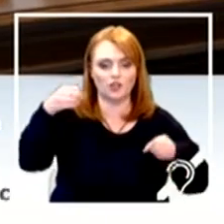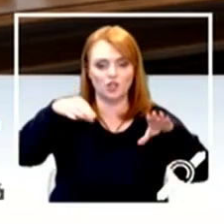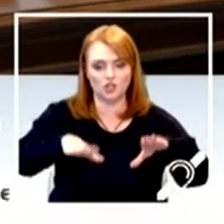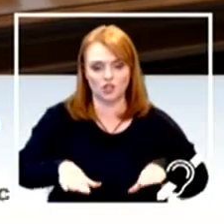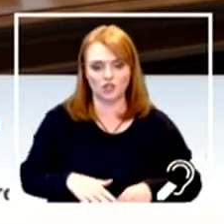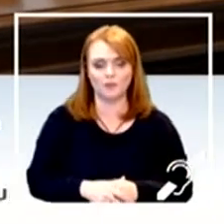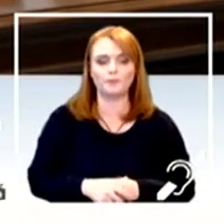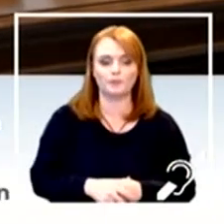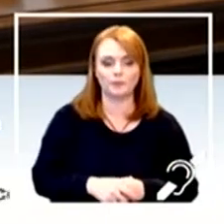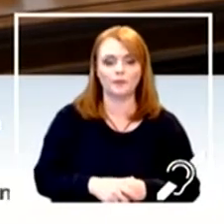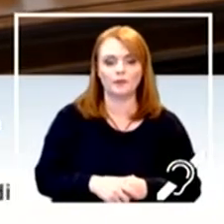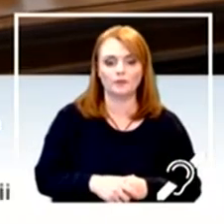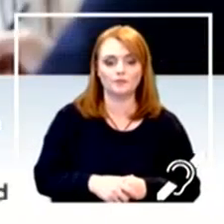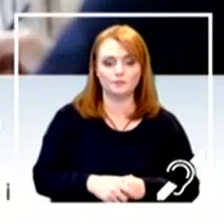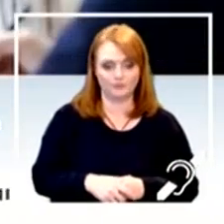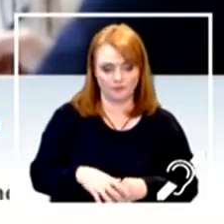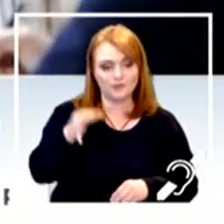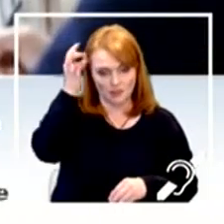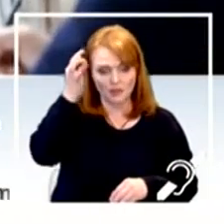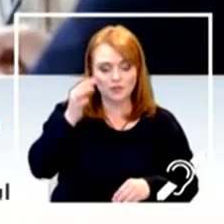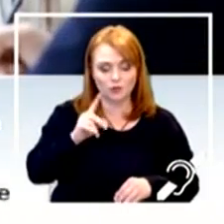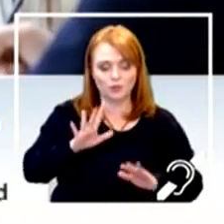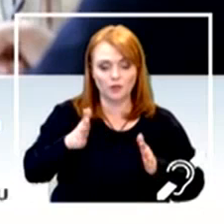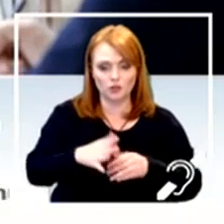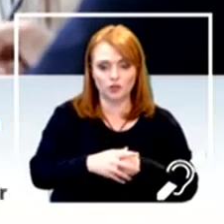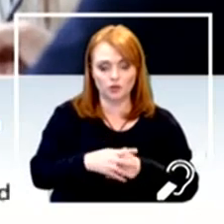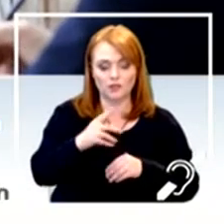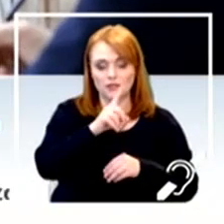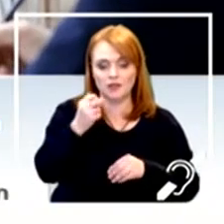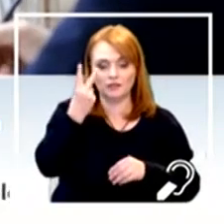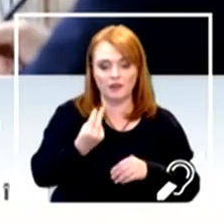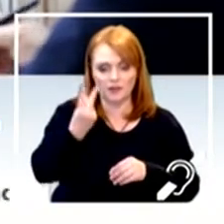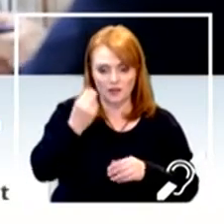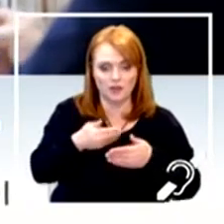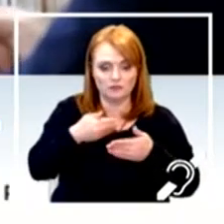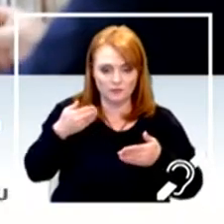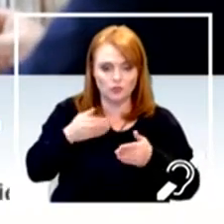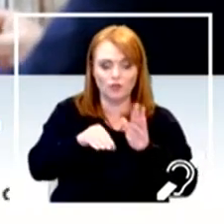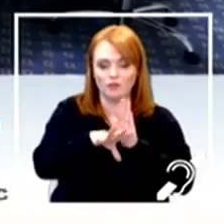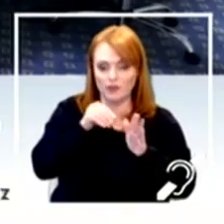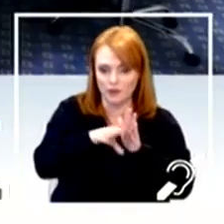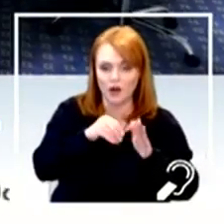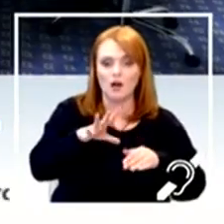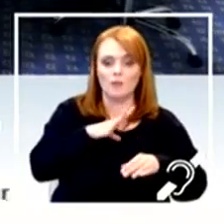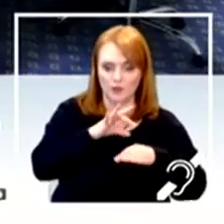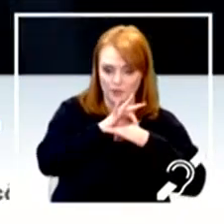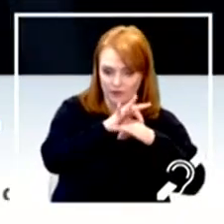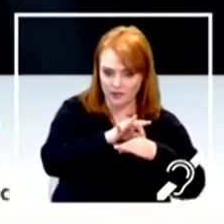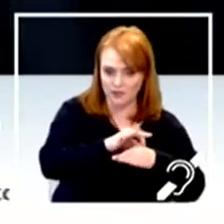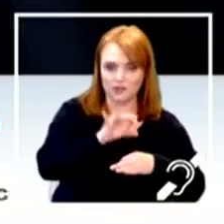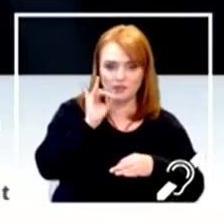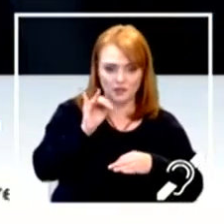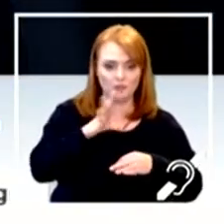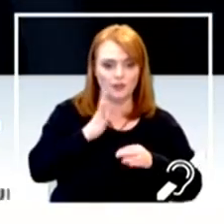desfășurarea scrutinului de a exclude din cursa electorală toți candidații partidului Politic Șansa afiliat fugarului Ilan